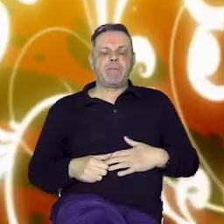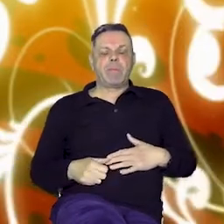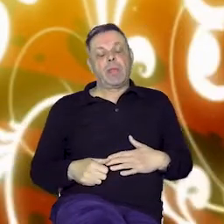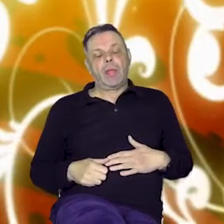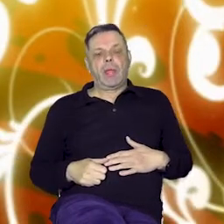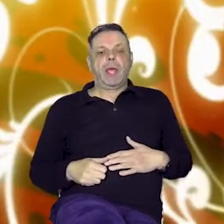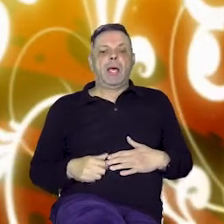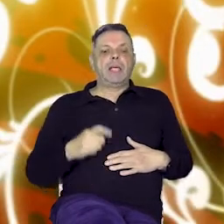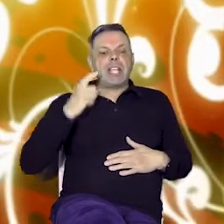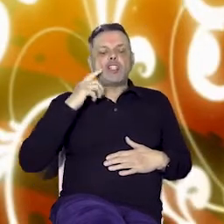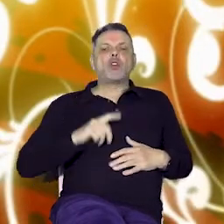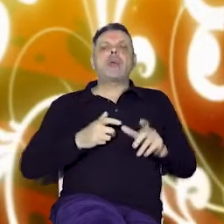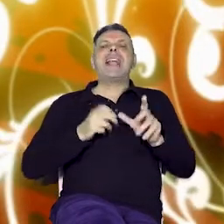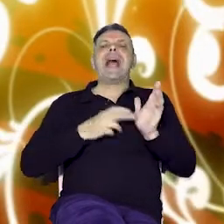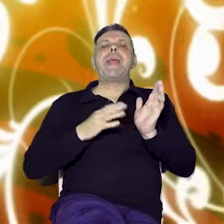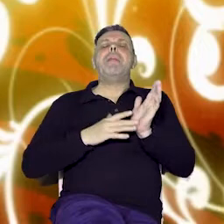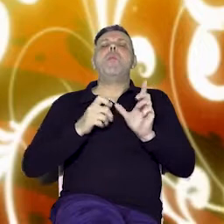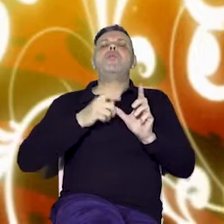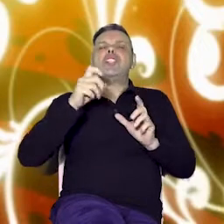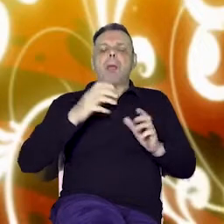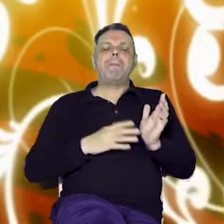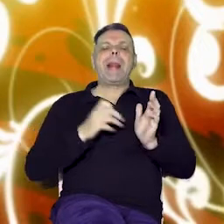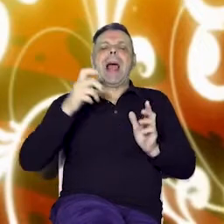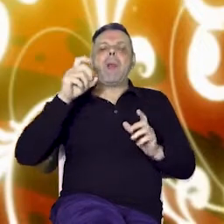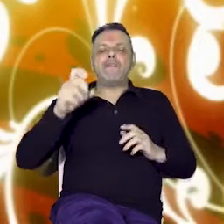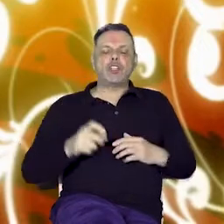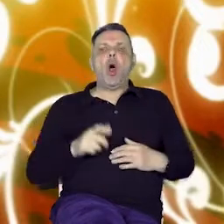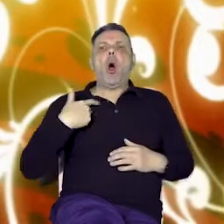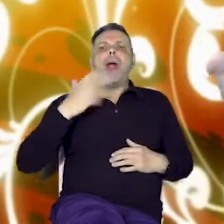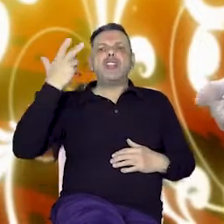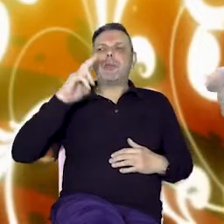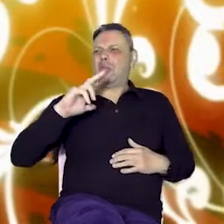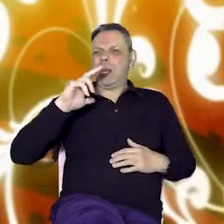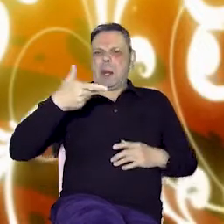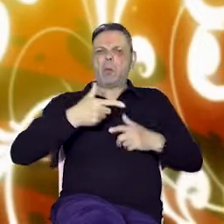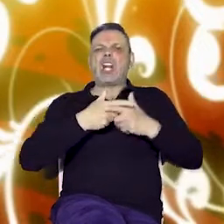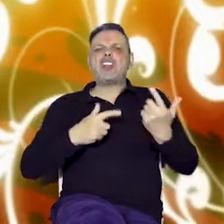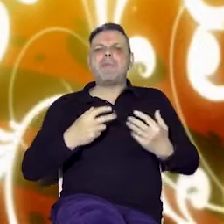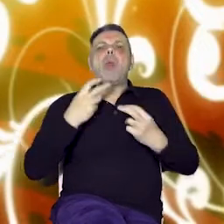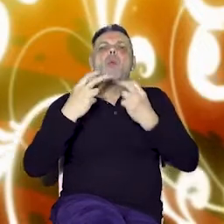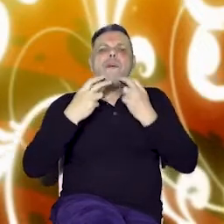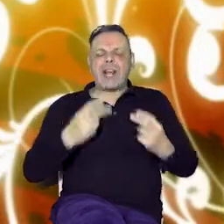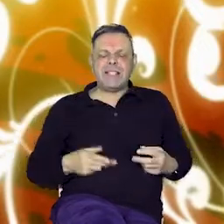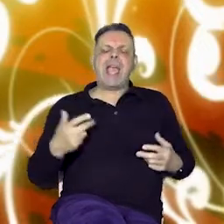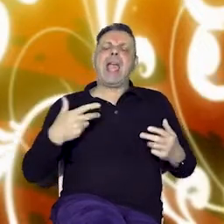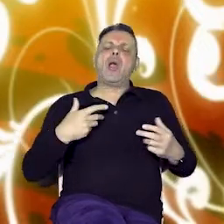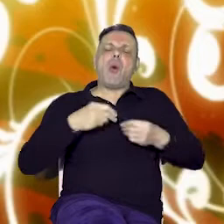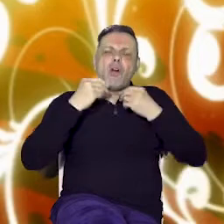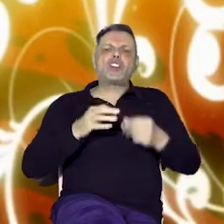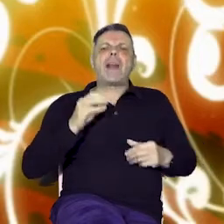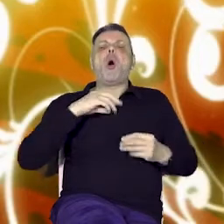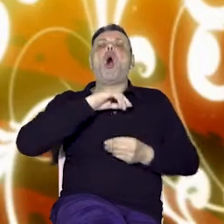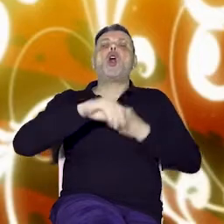Sanja Musić-Milanović, koja će nam biti u trećoj sekciji, ako sve bude kako treba, koja će nam govoriti o